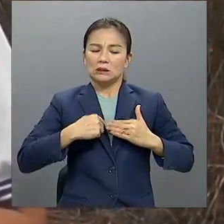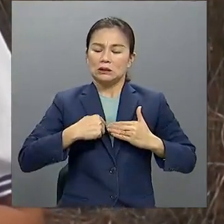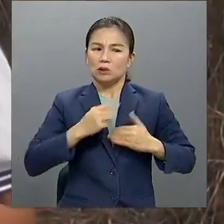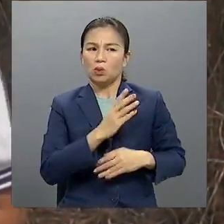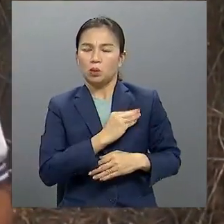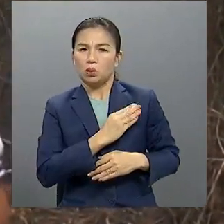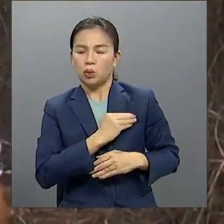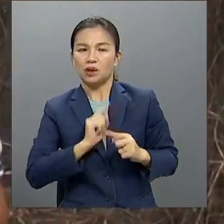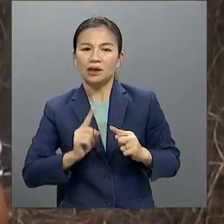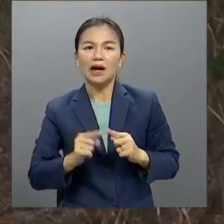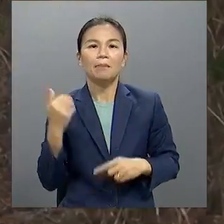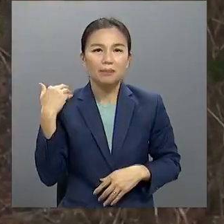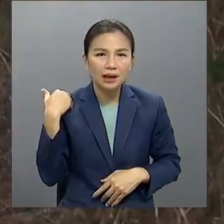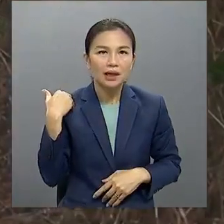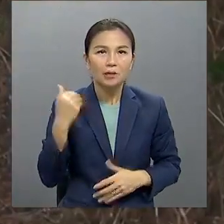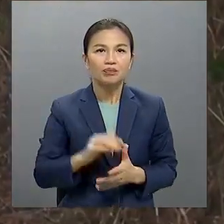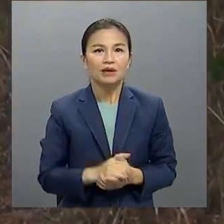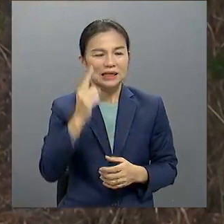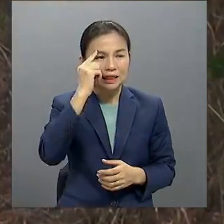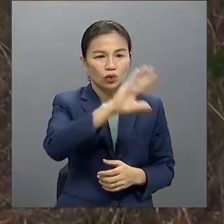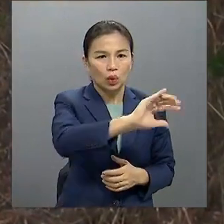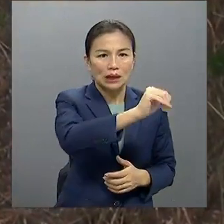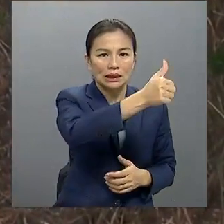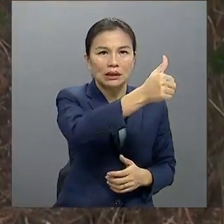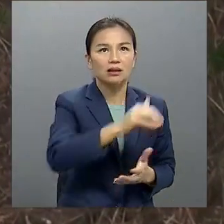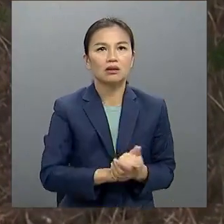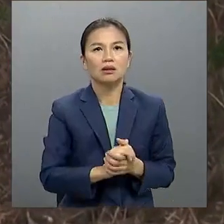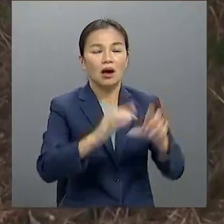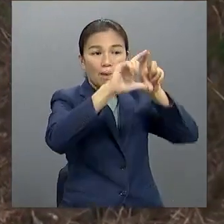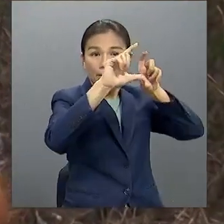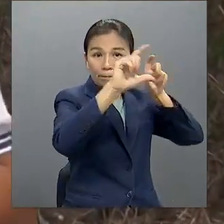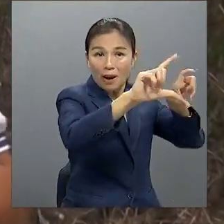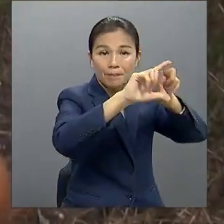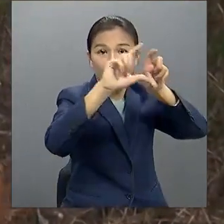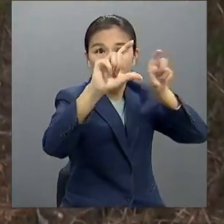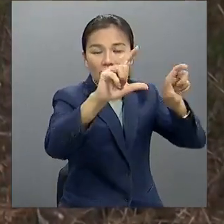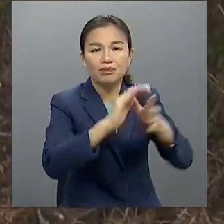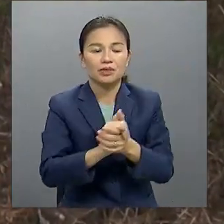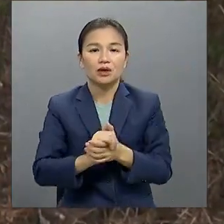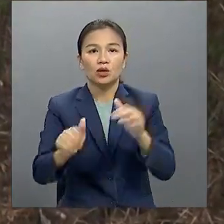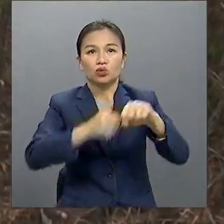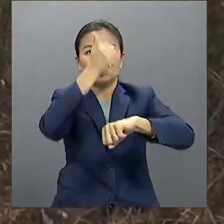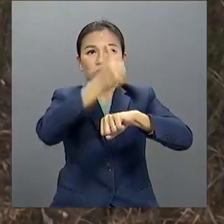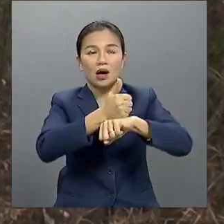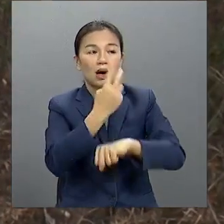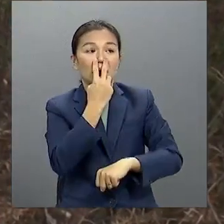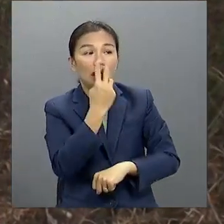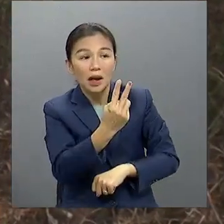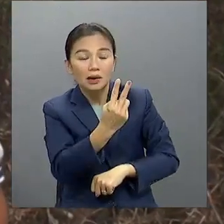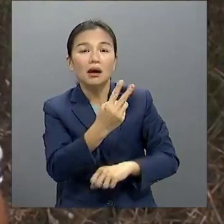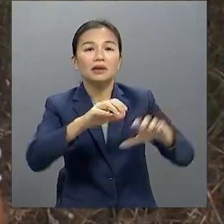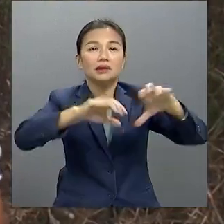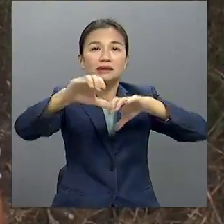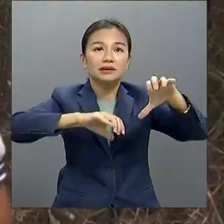เผื่อที่มันจะดีขึ้นนะครับพอมีมาปุ๊บเนี่ยก็ในส่วนของผู้นำนะครับเราก็จะมาทำการจัดการในลักษณะว่าท